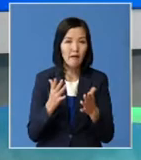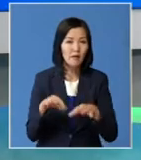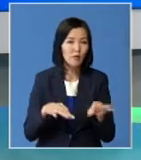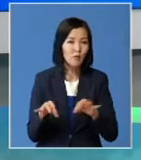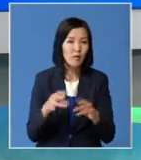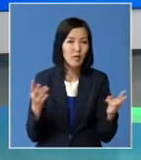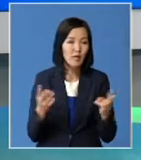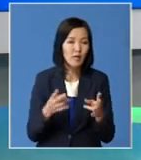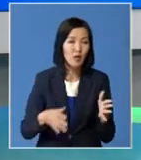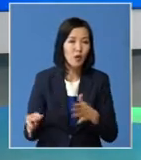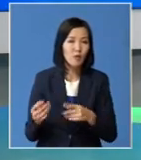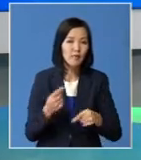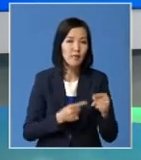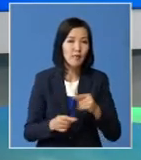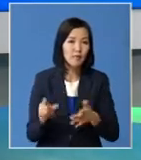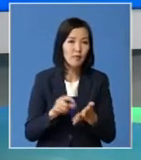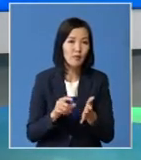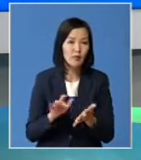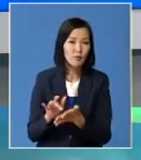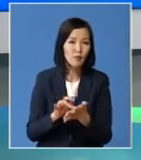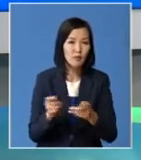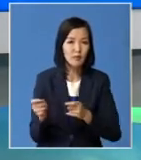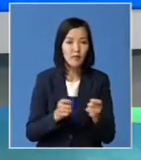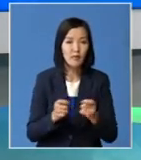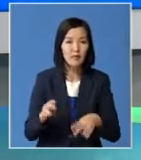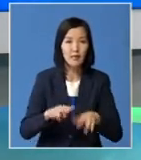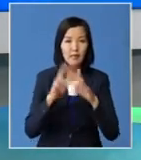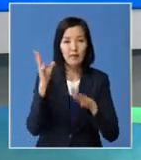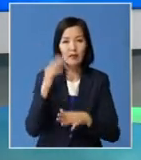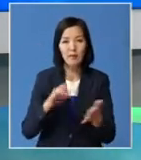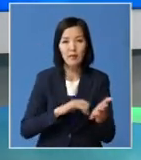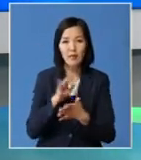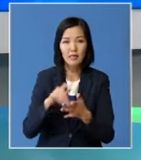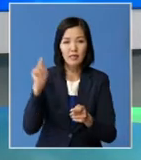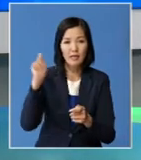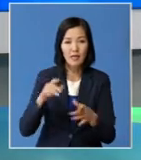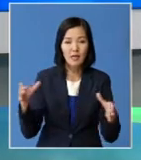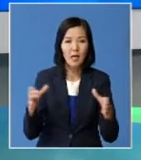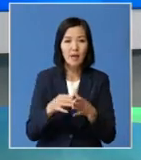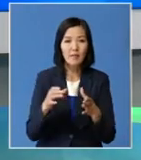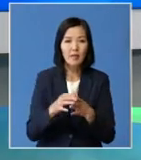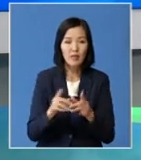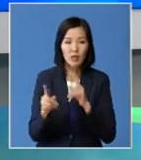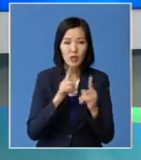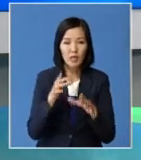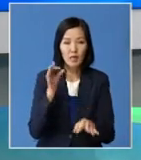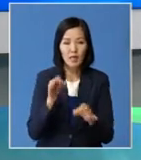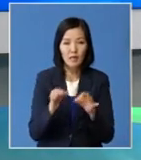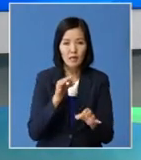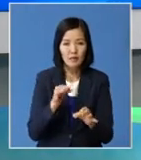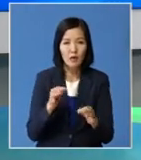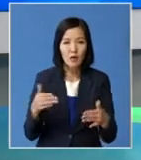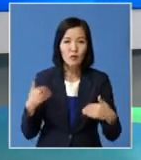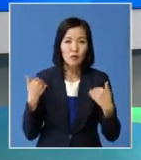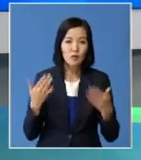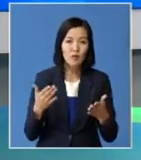қажет? Бұл сұрақ облыстық кәсіпкерлер палатасы мен туризм басқармасы және Астана, Алматы қаласынан келген туроператорлар бас қосқан жиында талқыланды.